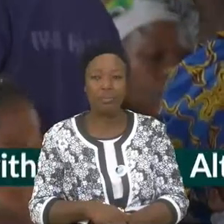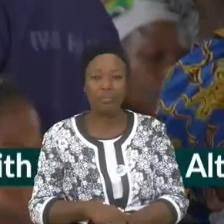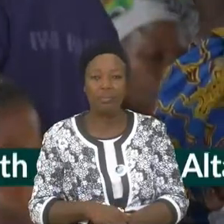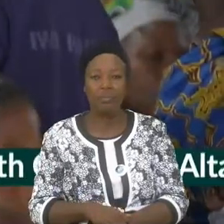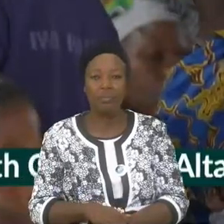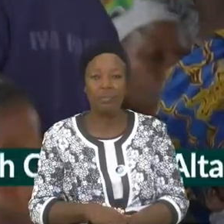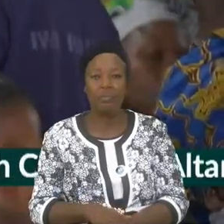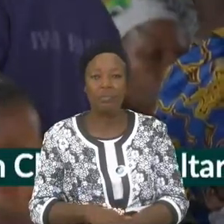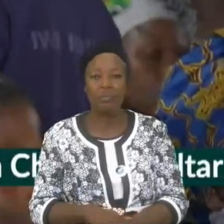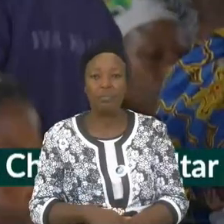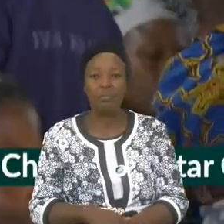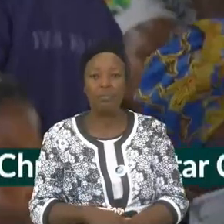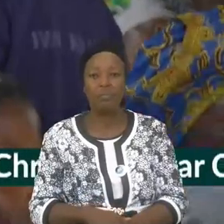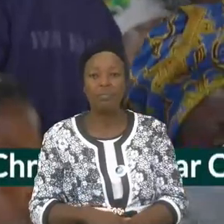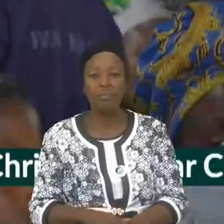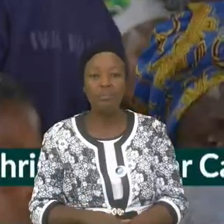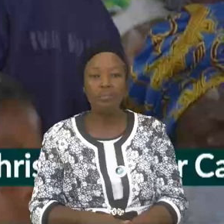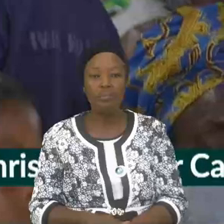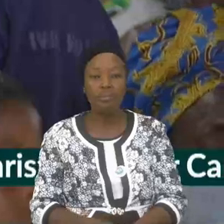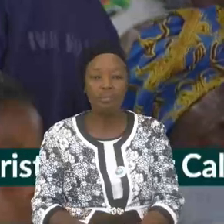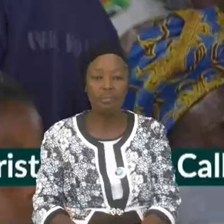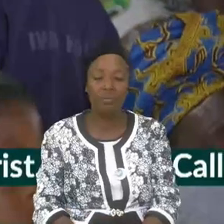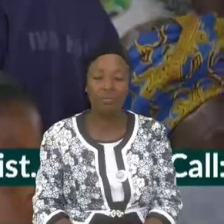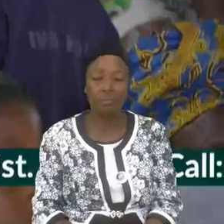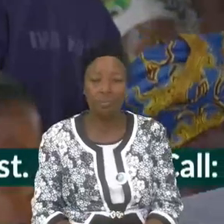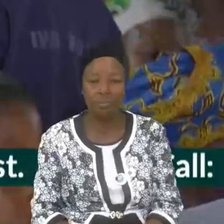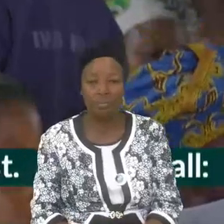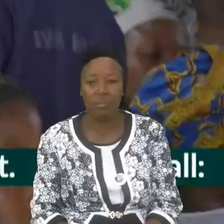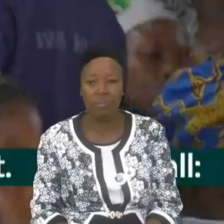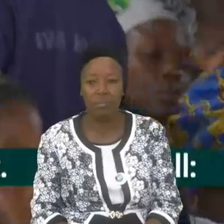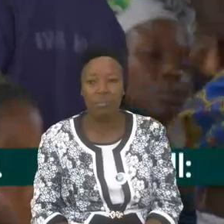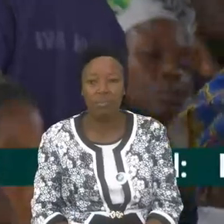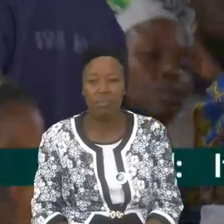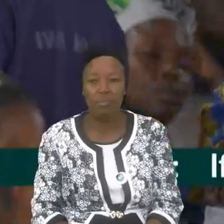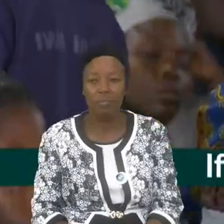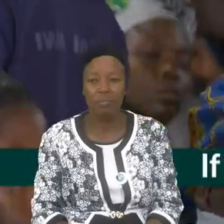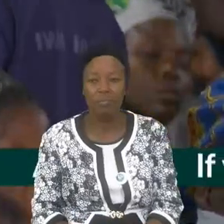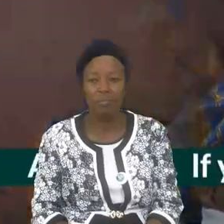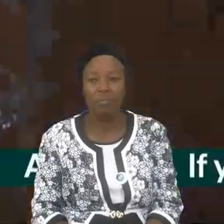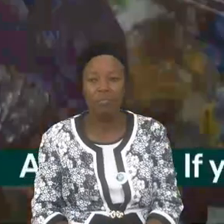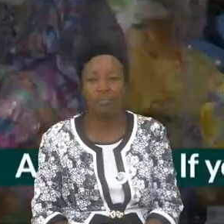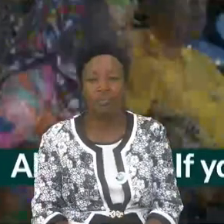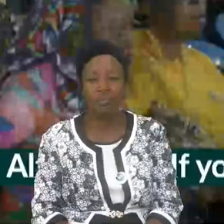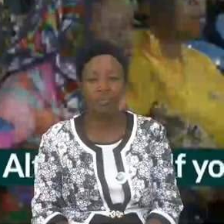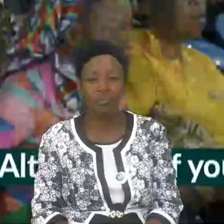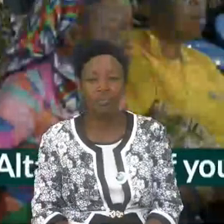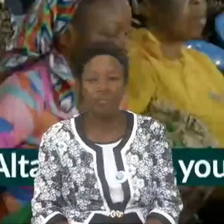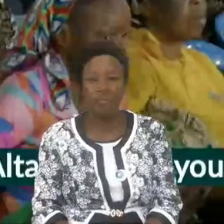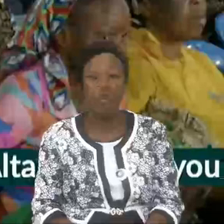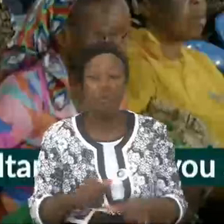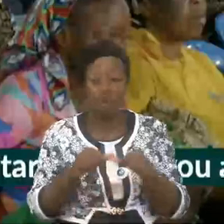les ouvriers sur le terrain pour s'occuper rapidement des nouveaux convertis, de tous ceux-là qui ont levé leurs mains ce